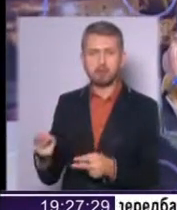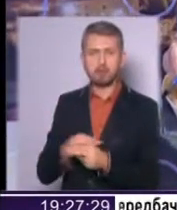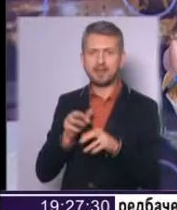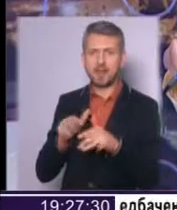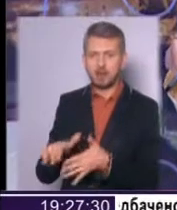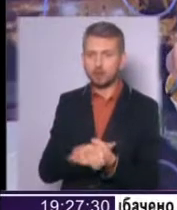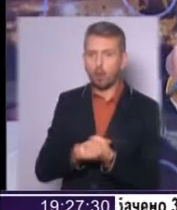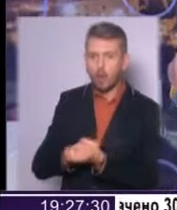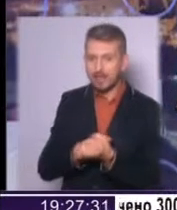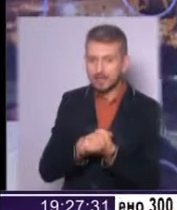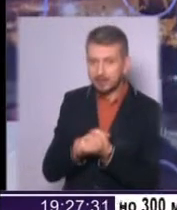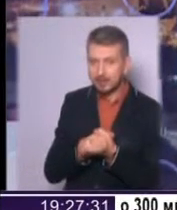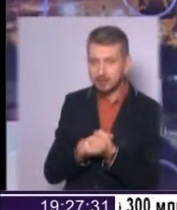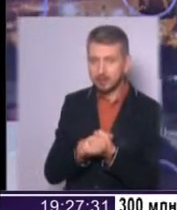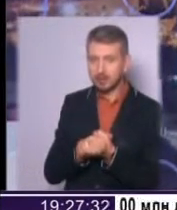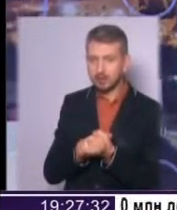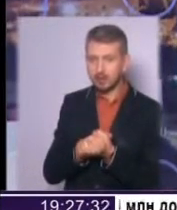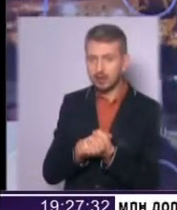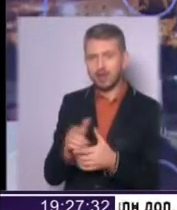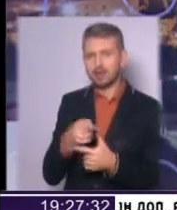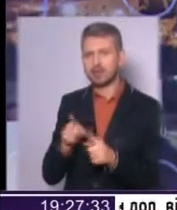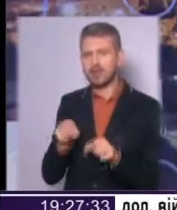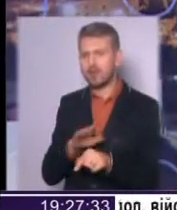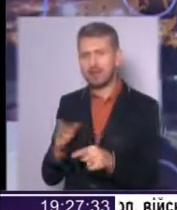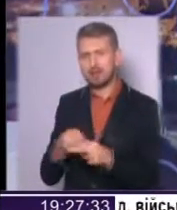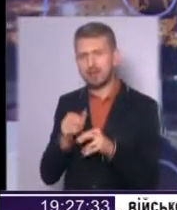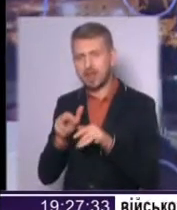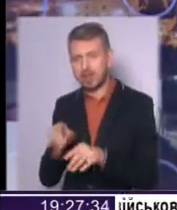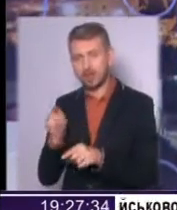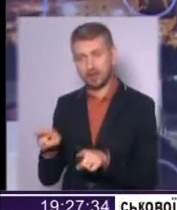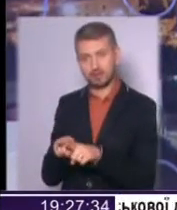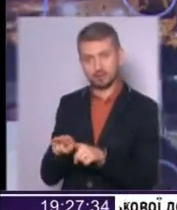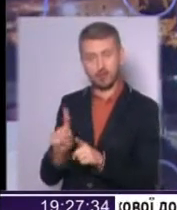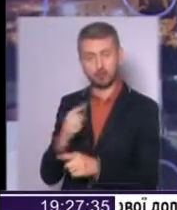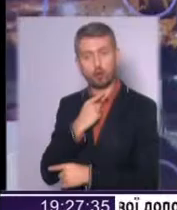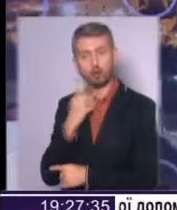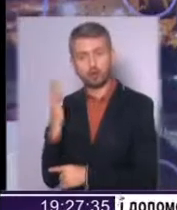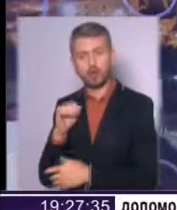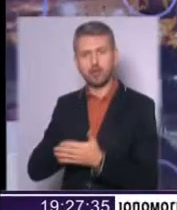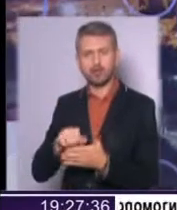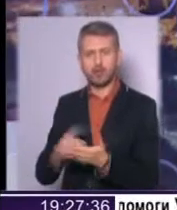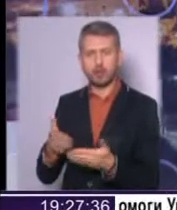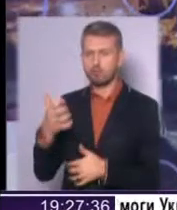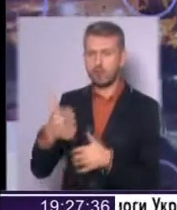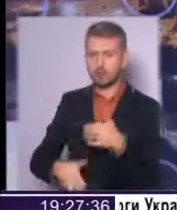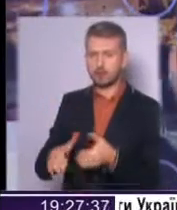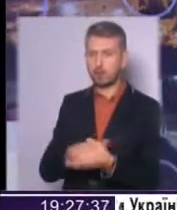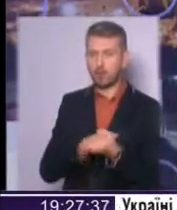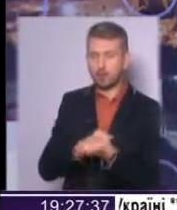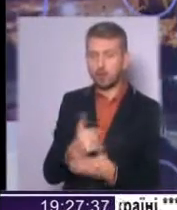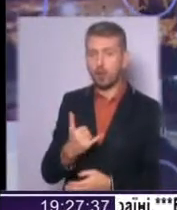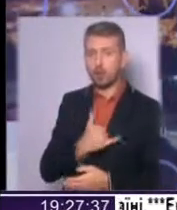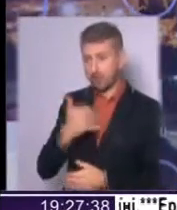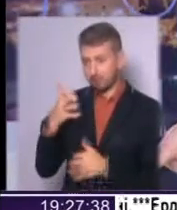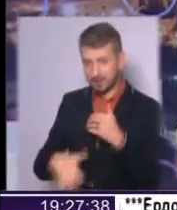я готовий, але от бачите, от вони не хочуть. Скажіть мені, будь ласка, в нас виходить, що парламент зараз, він не має